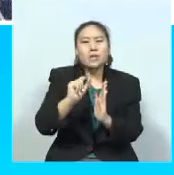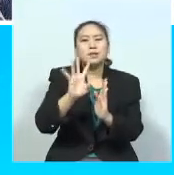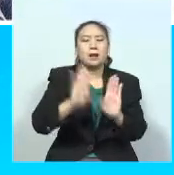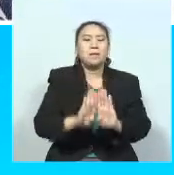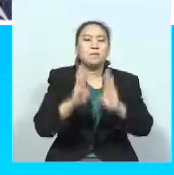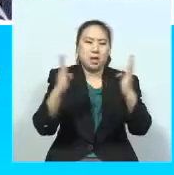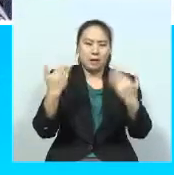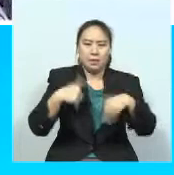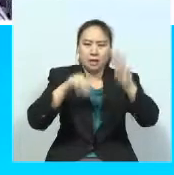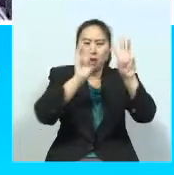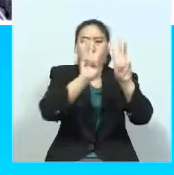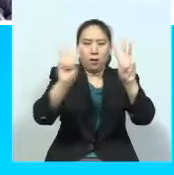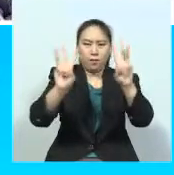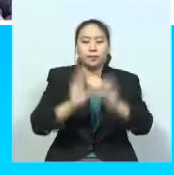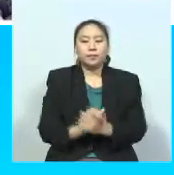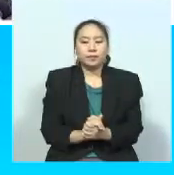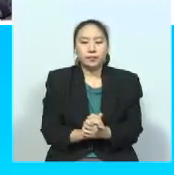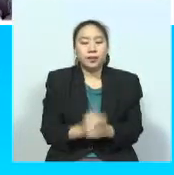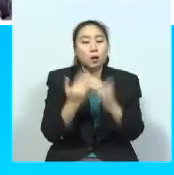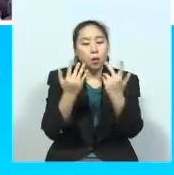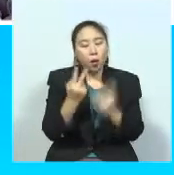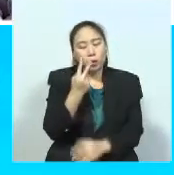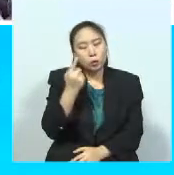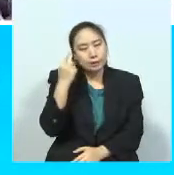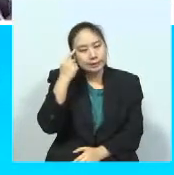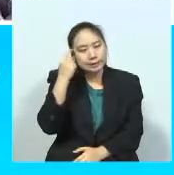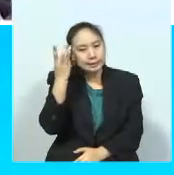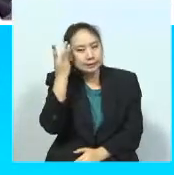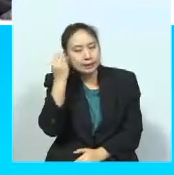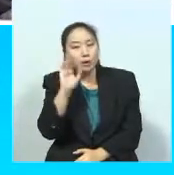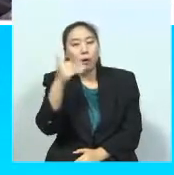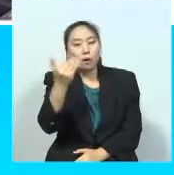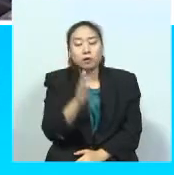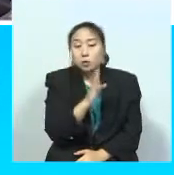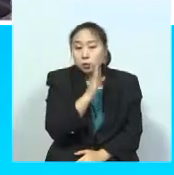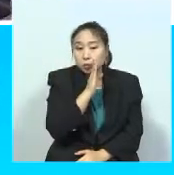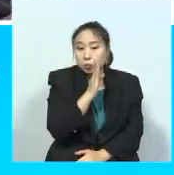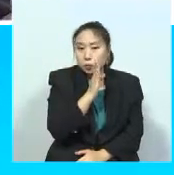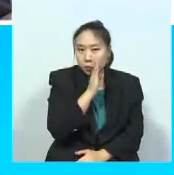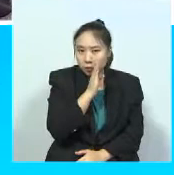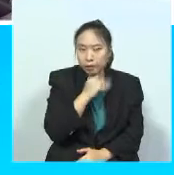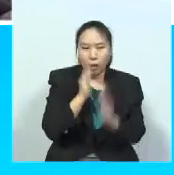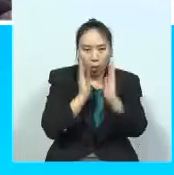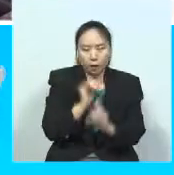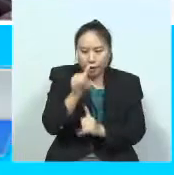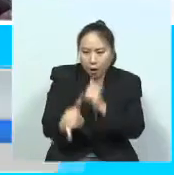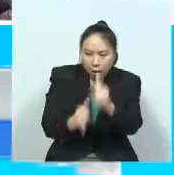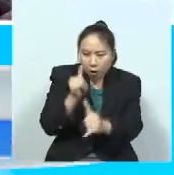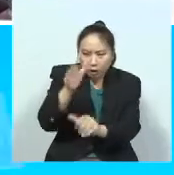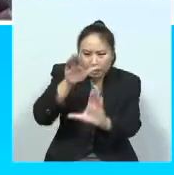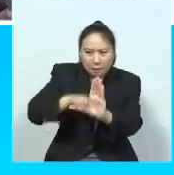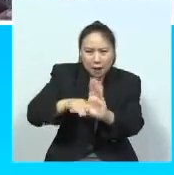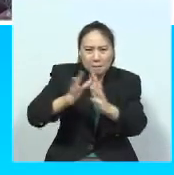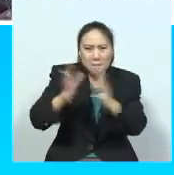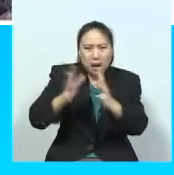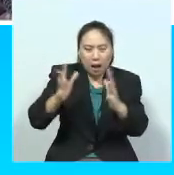ทางส่วนนี้เดี๋ยวไปพิจารณาดูอีกทีนะถ้าสมมติว่ามีคนมาสมัครมาก